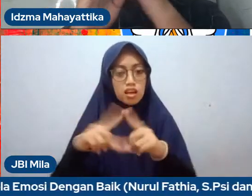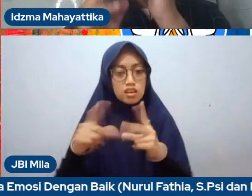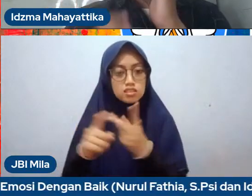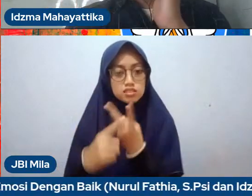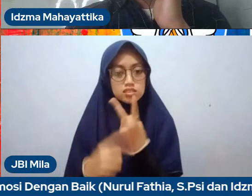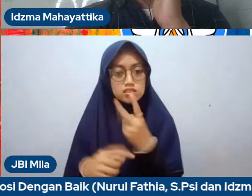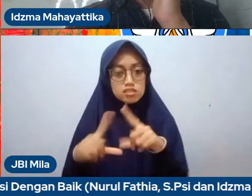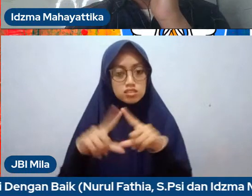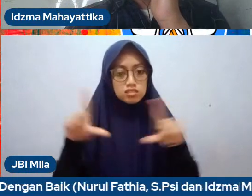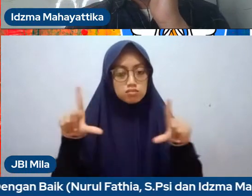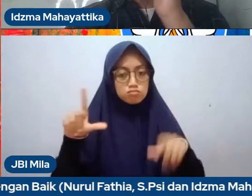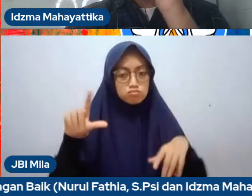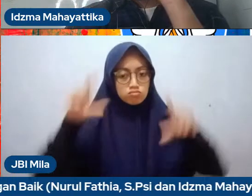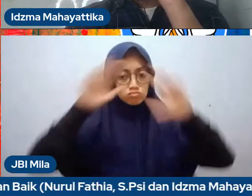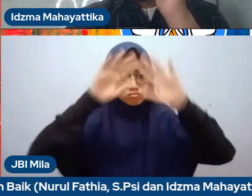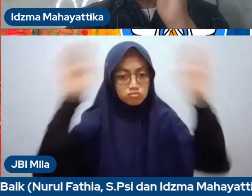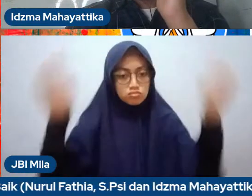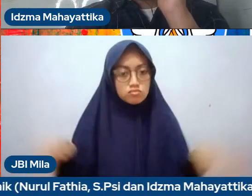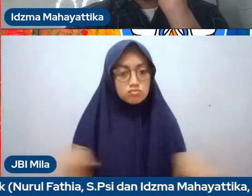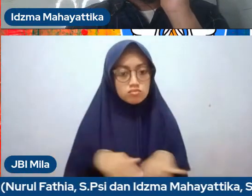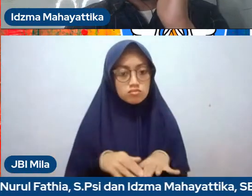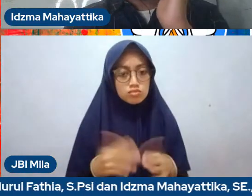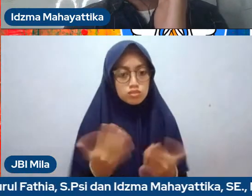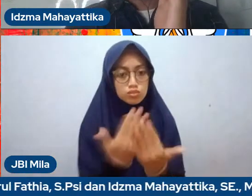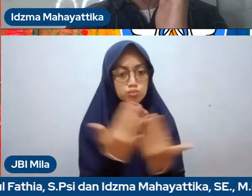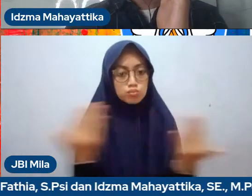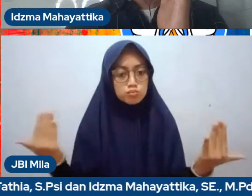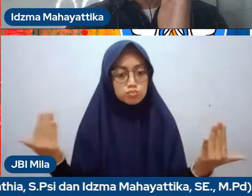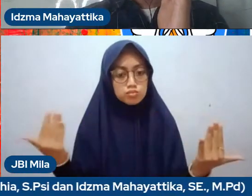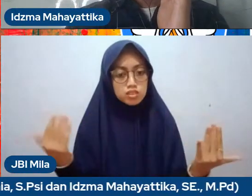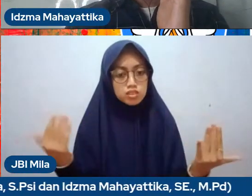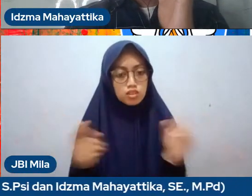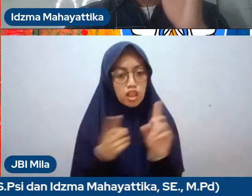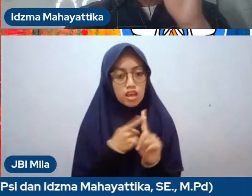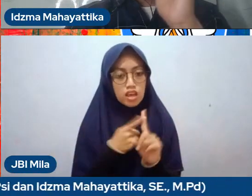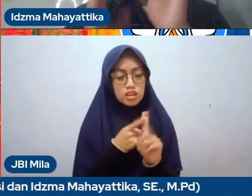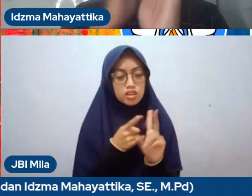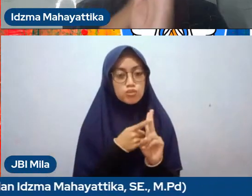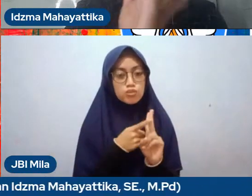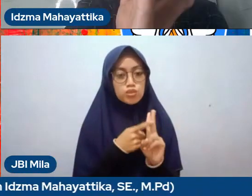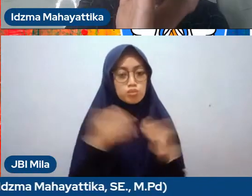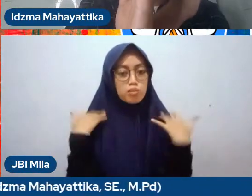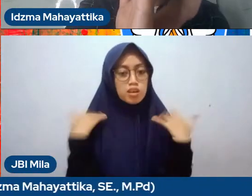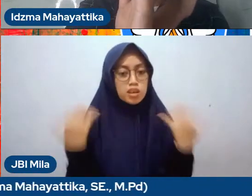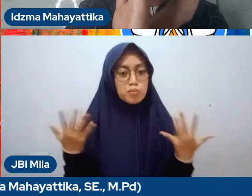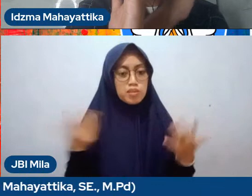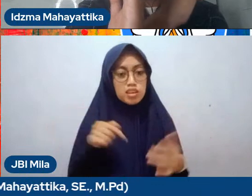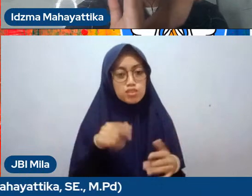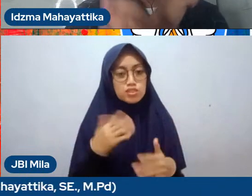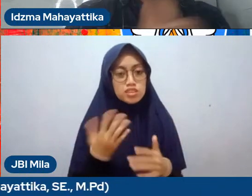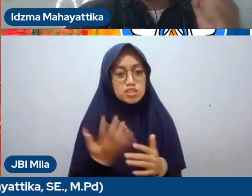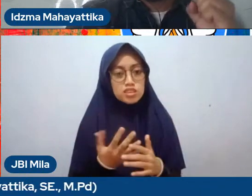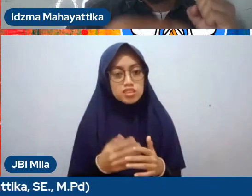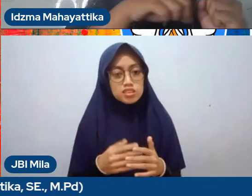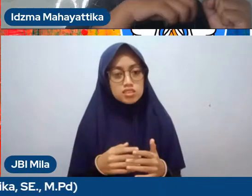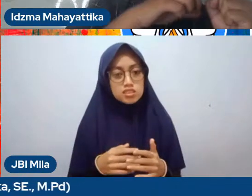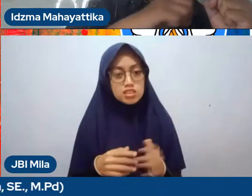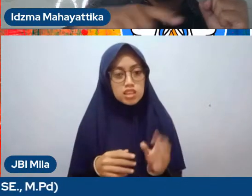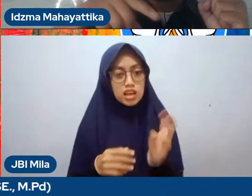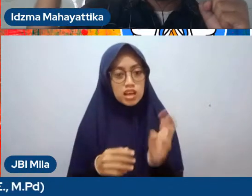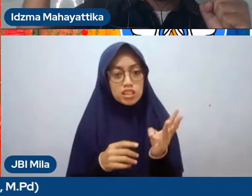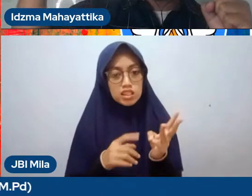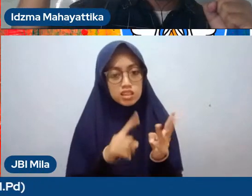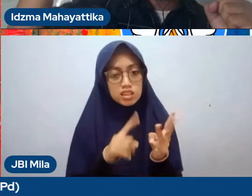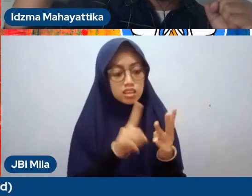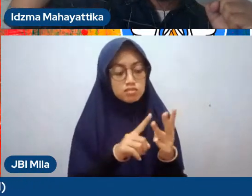layer kedua namanya, kita sebut dengan how, bagaimana itu terjadi gitu. Nah, layer yang terakhir nih sebenarnya yang why. Nah, kita tuh sering